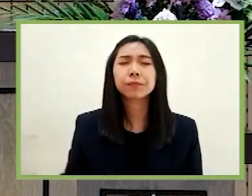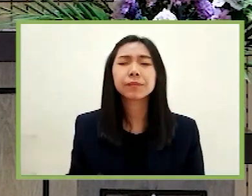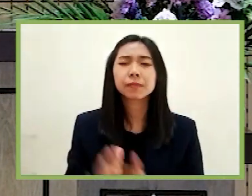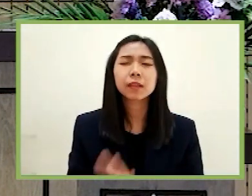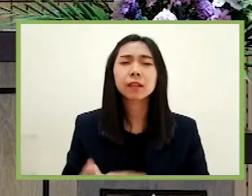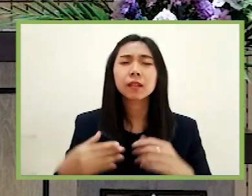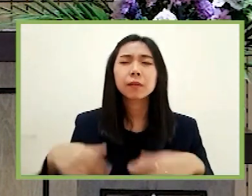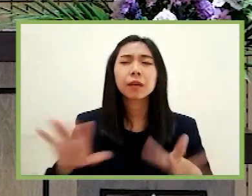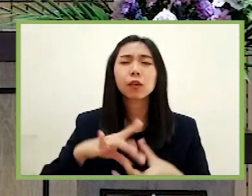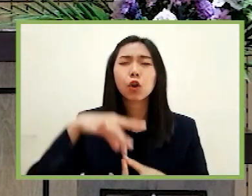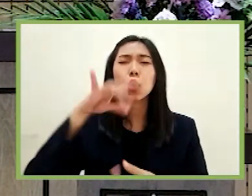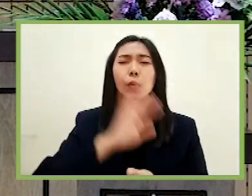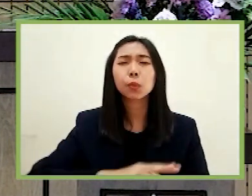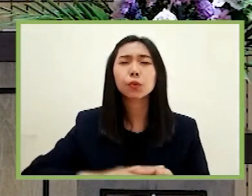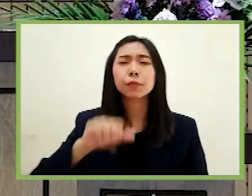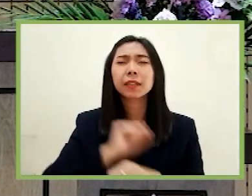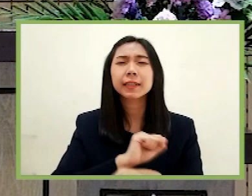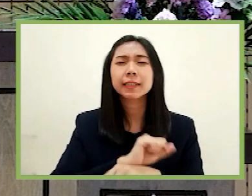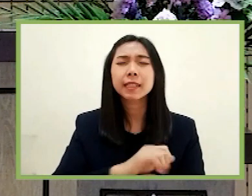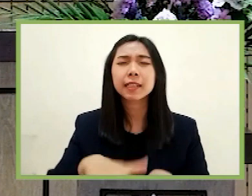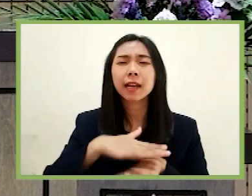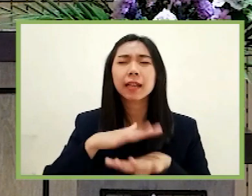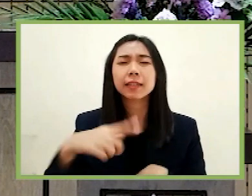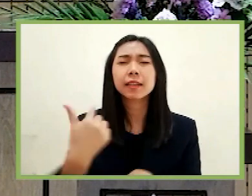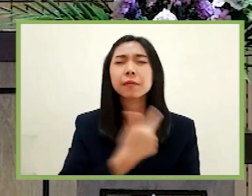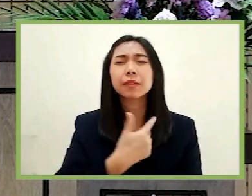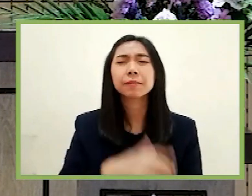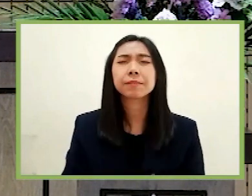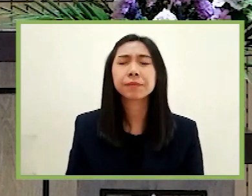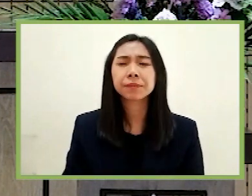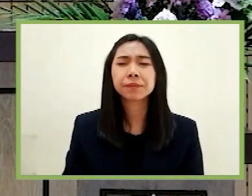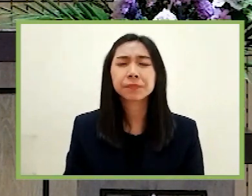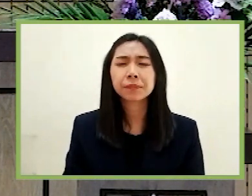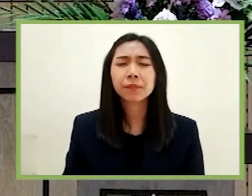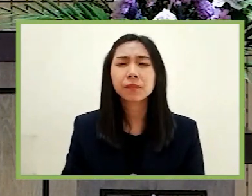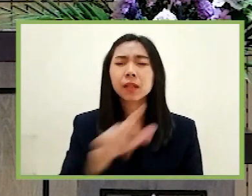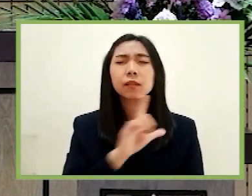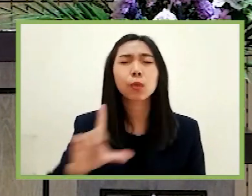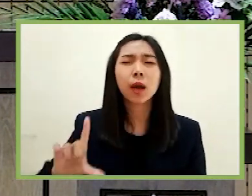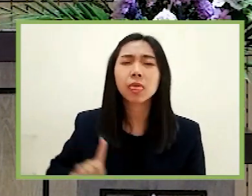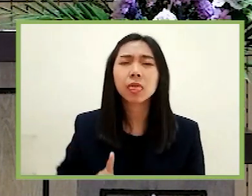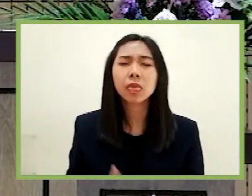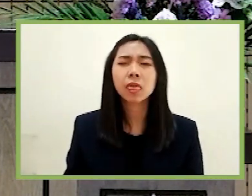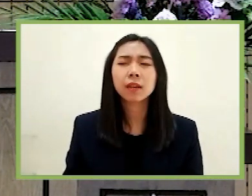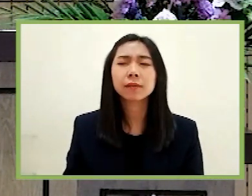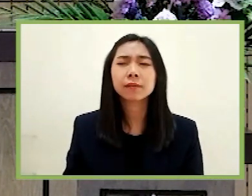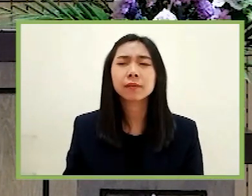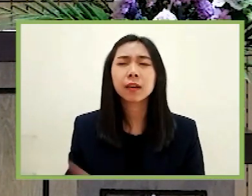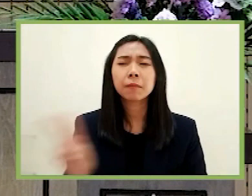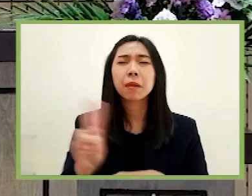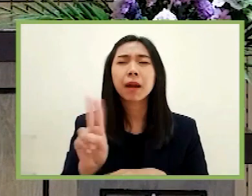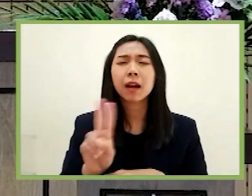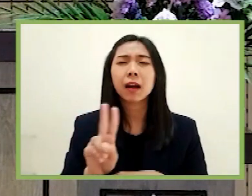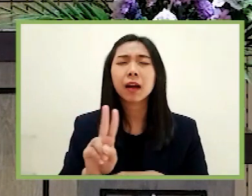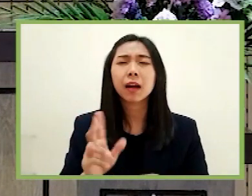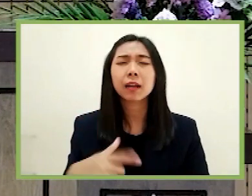itu biarlah roh kudus-mu bekerja atas kami semua Tuhan yang memperlengkapi kami